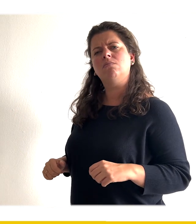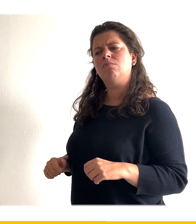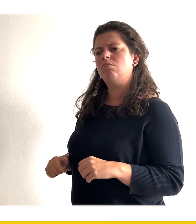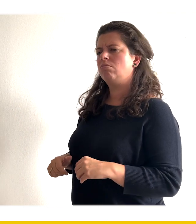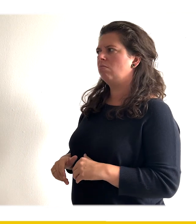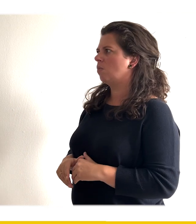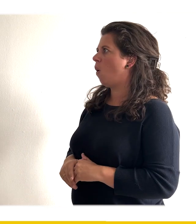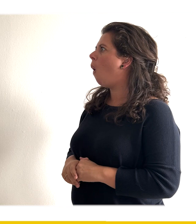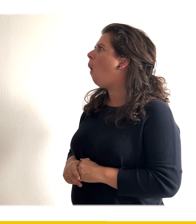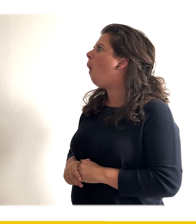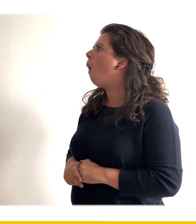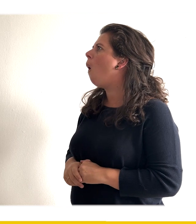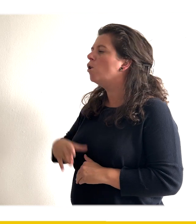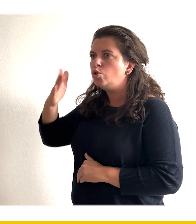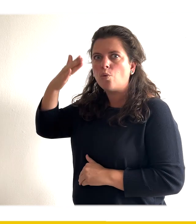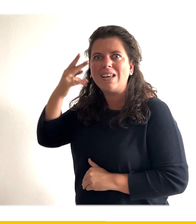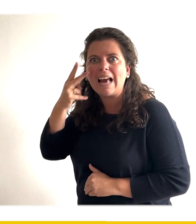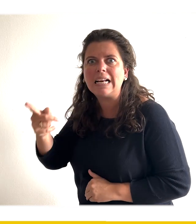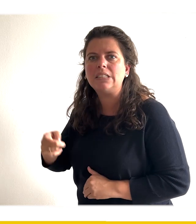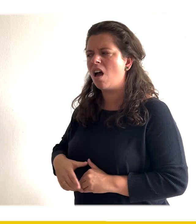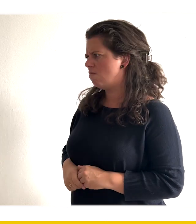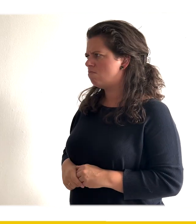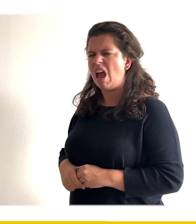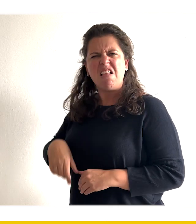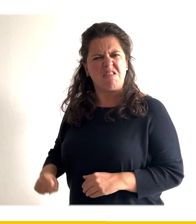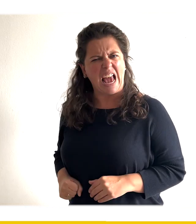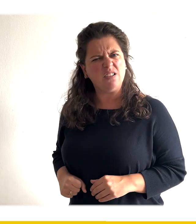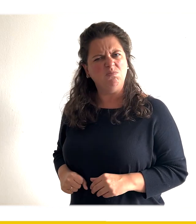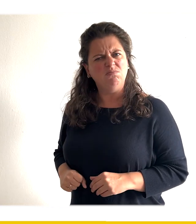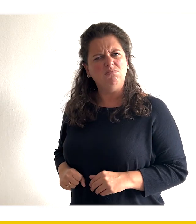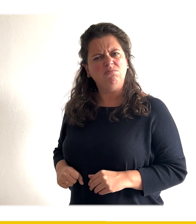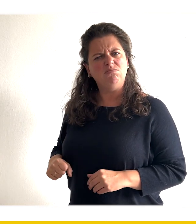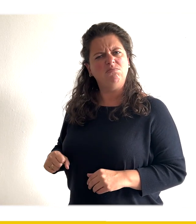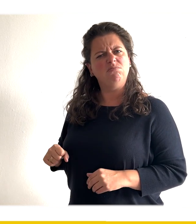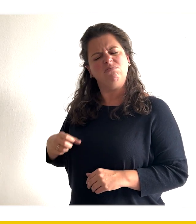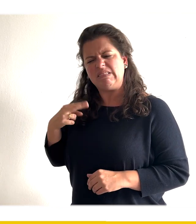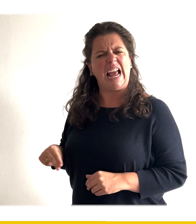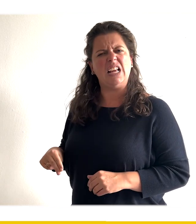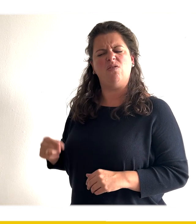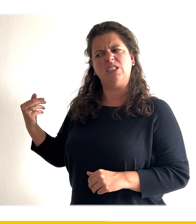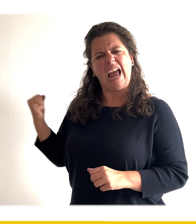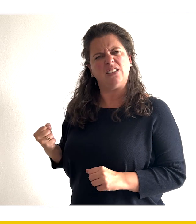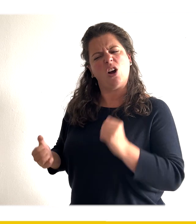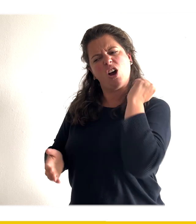Hey, Sophie, kijk daar eens. Nee, Olly, daar trap ik niet meer in. Nou. Nee, je was echt gemeen.